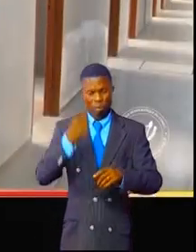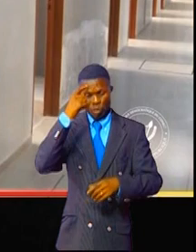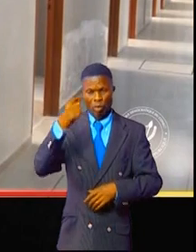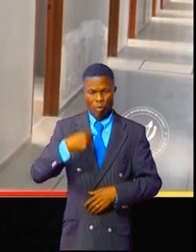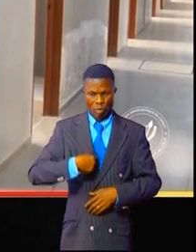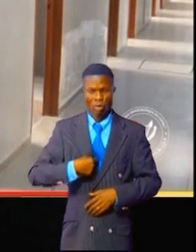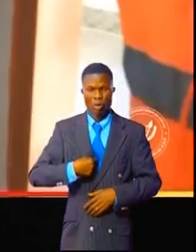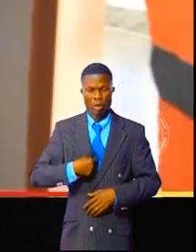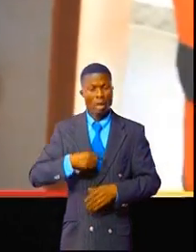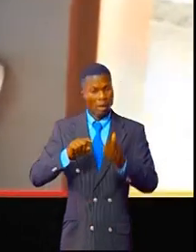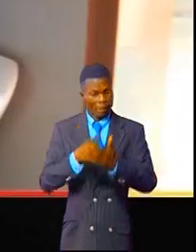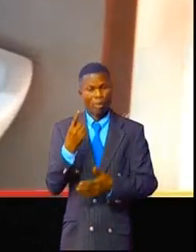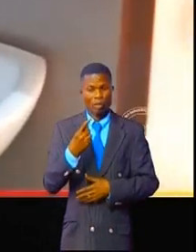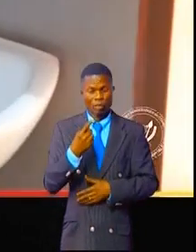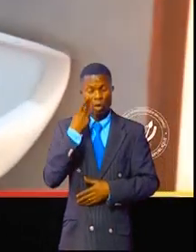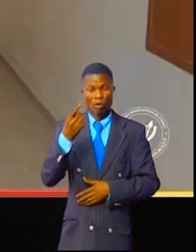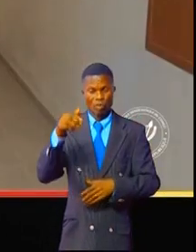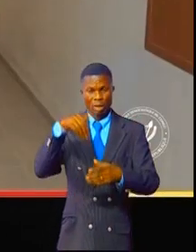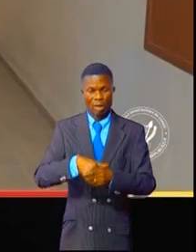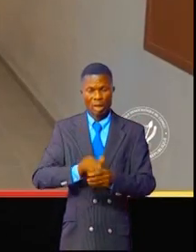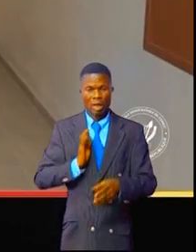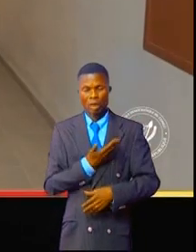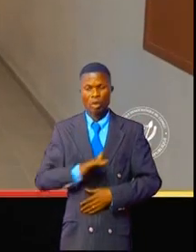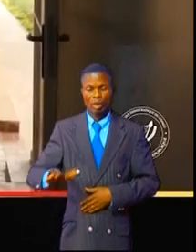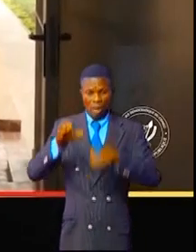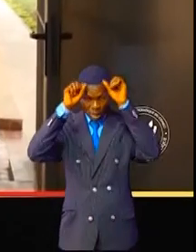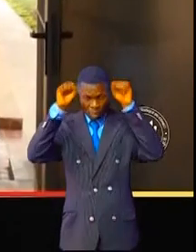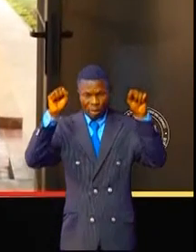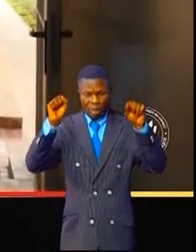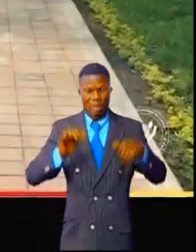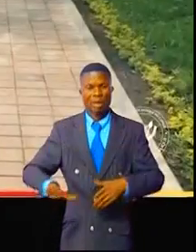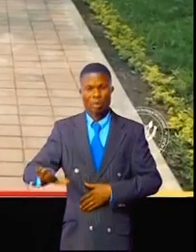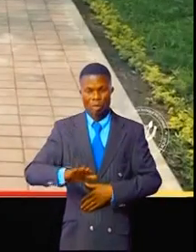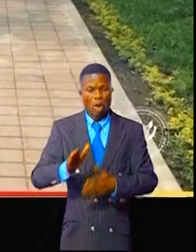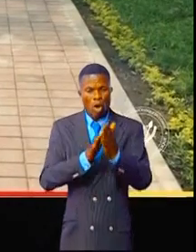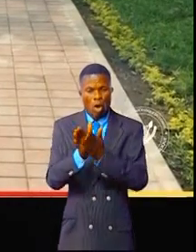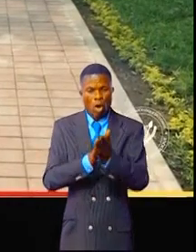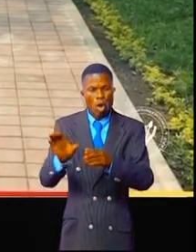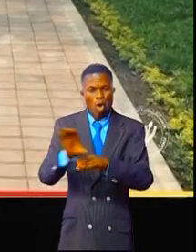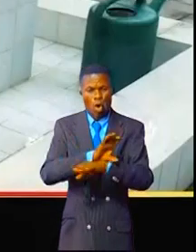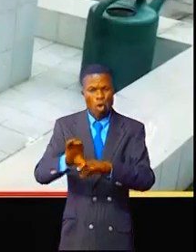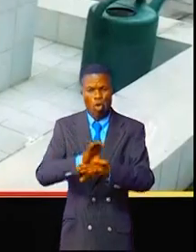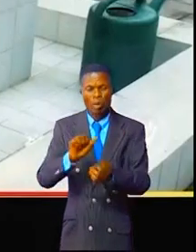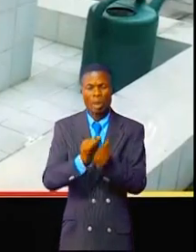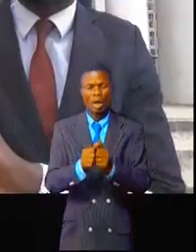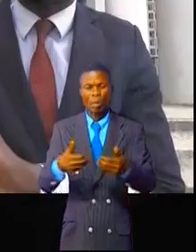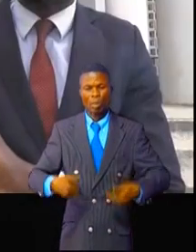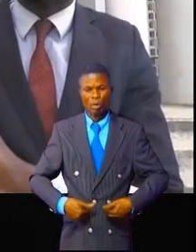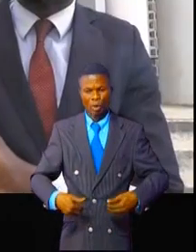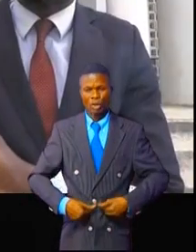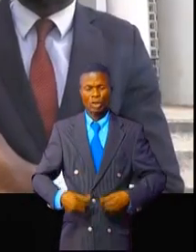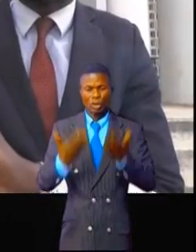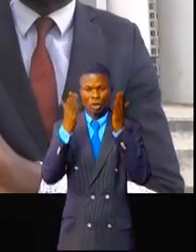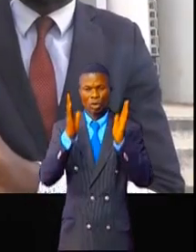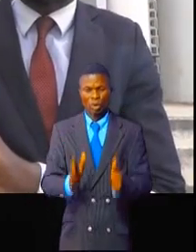une première en rdc que le chef de l'état s'occupe de la jeunesse estudiantine ici